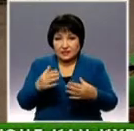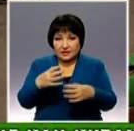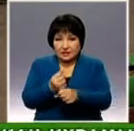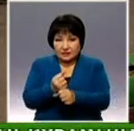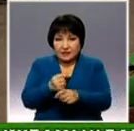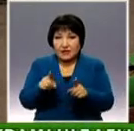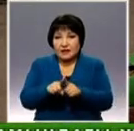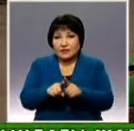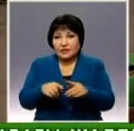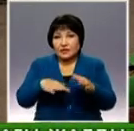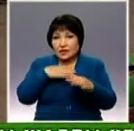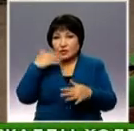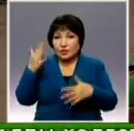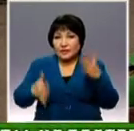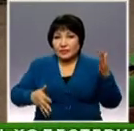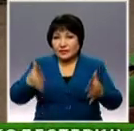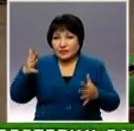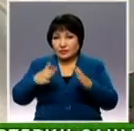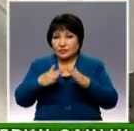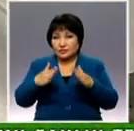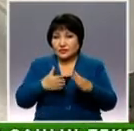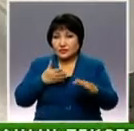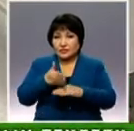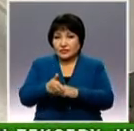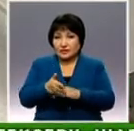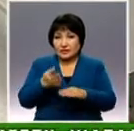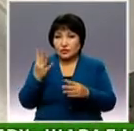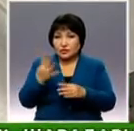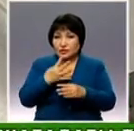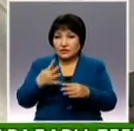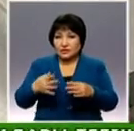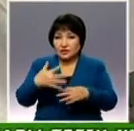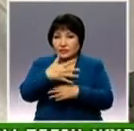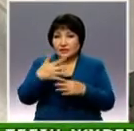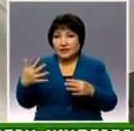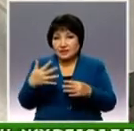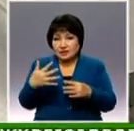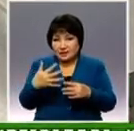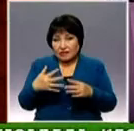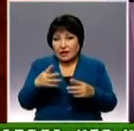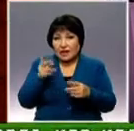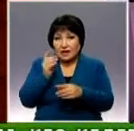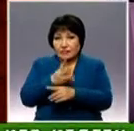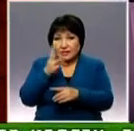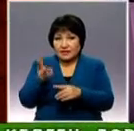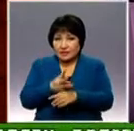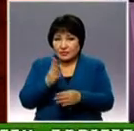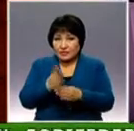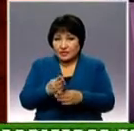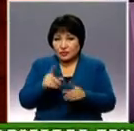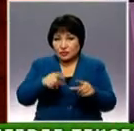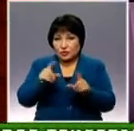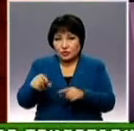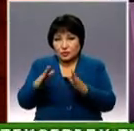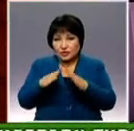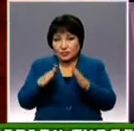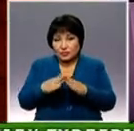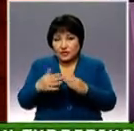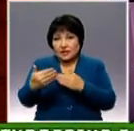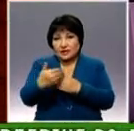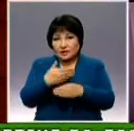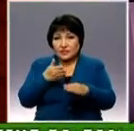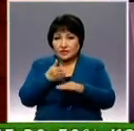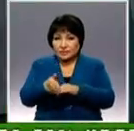Ал мына көп қабатты үйде кіреберіс есіктен 4-ші қабатқа дейін бейнекамера орнатылған. Тұрғындар үйде отырып, подъезге кімнің келіп кетіп жатқандығын